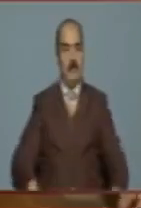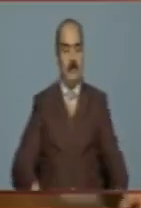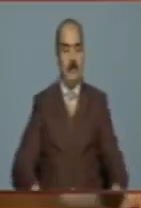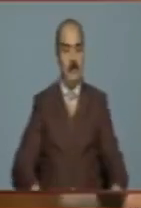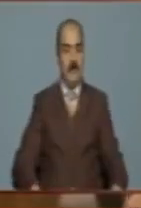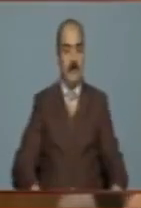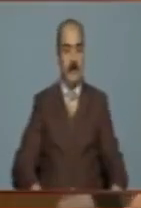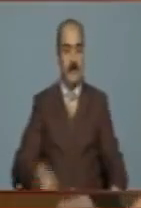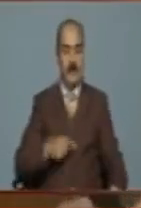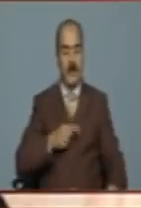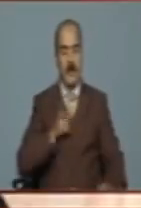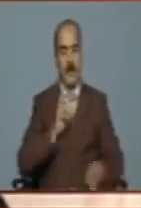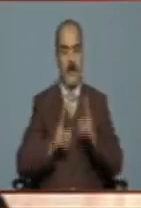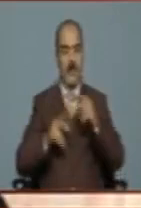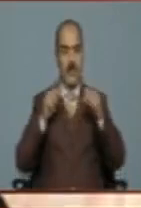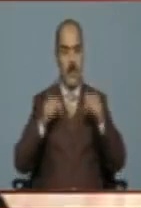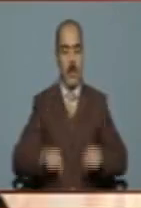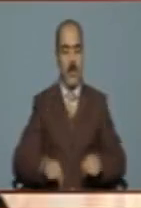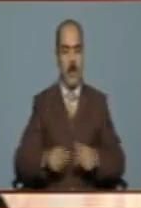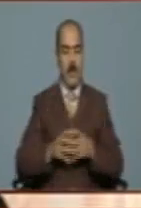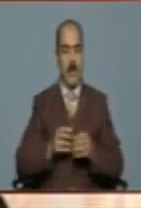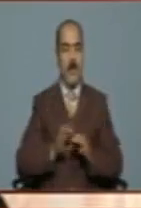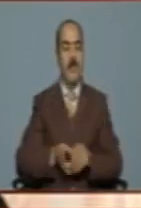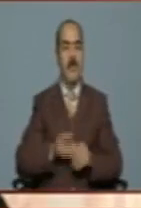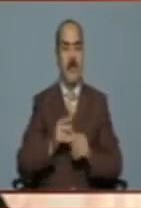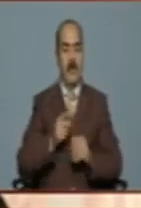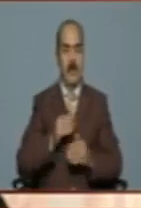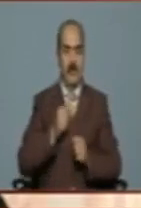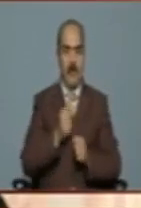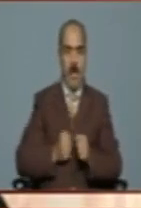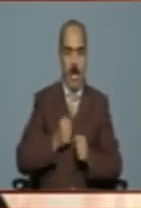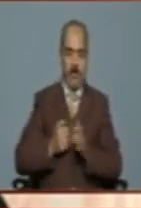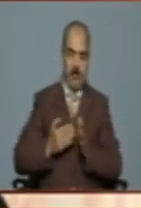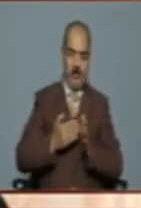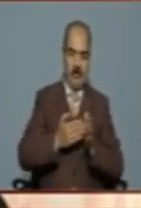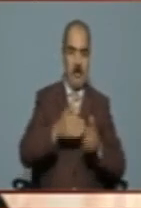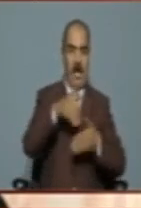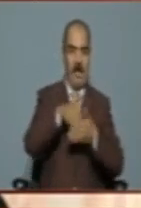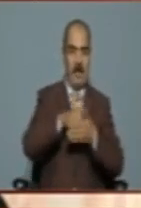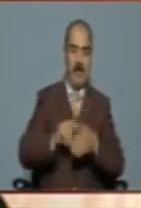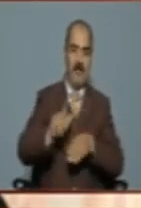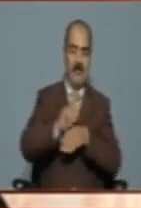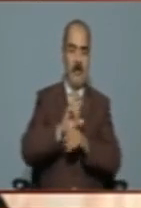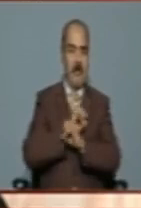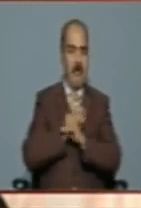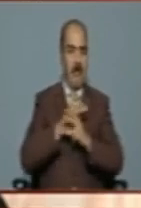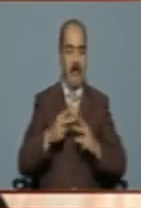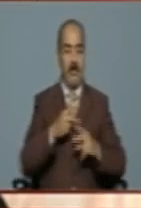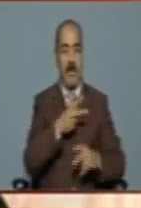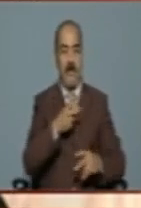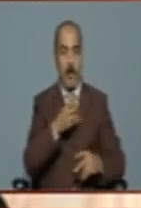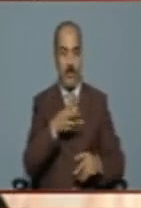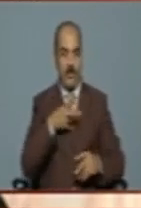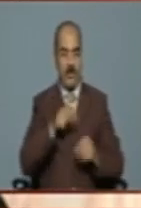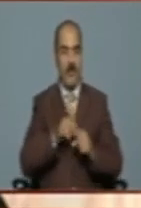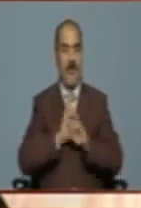نحتفل معا بوصول قطار الانتخابات الرئاسية 2024 إلى